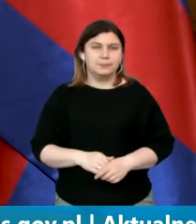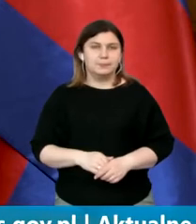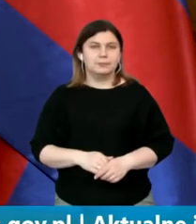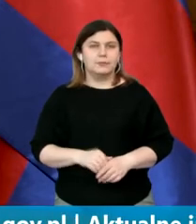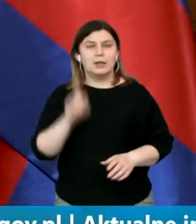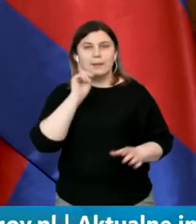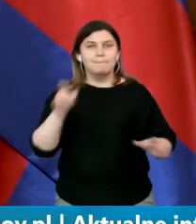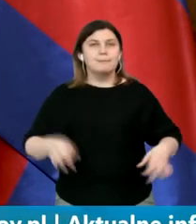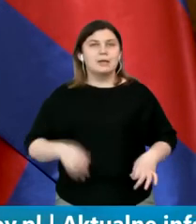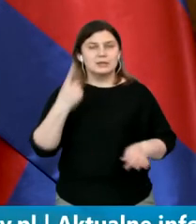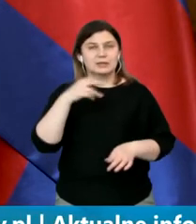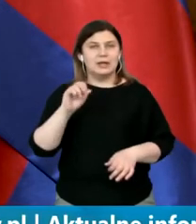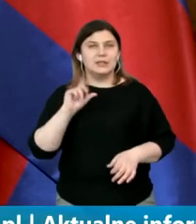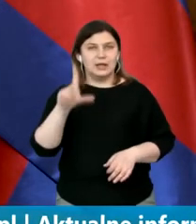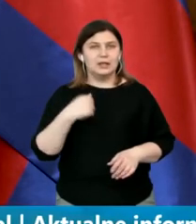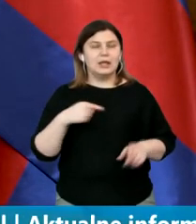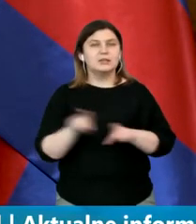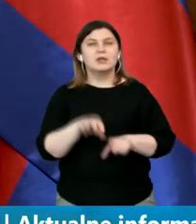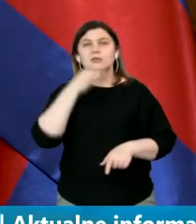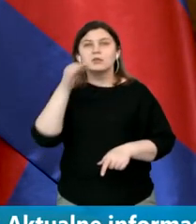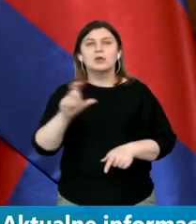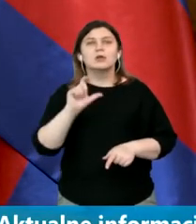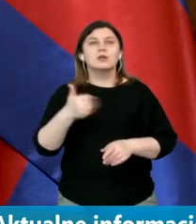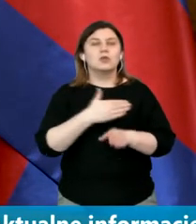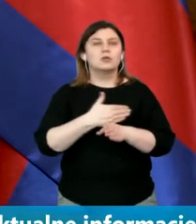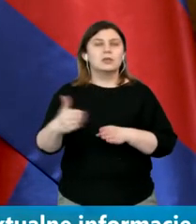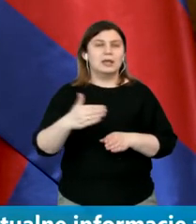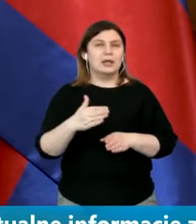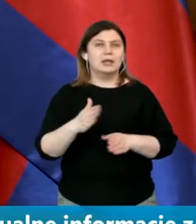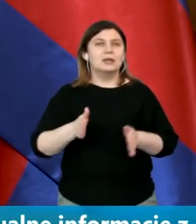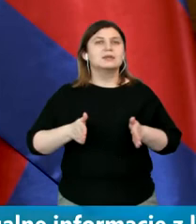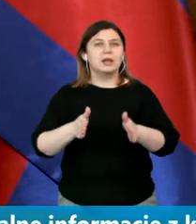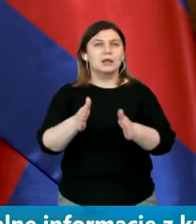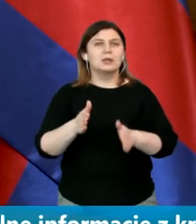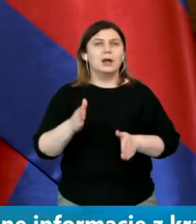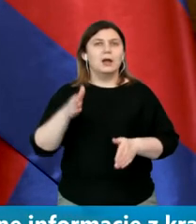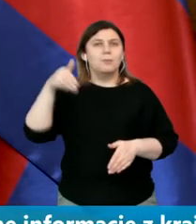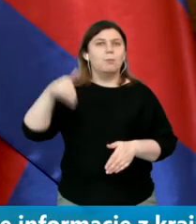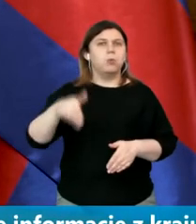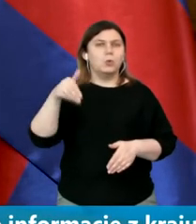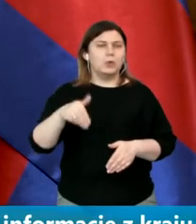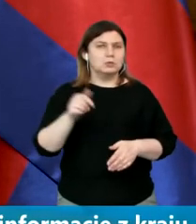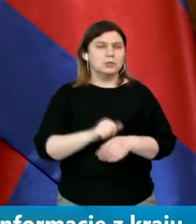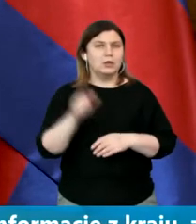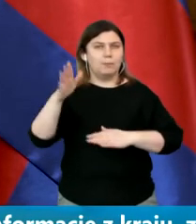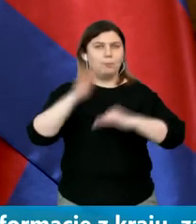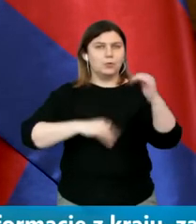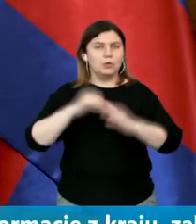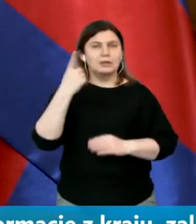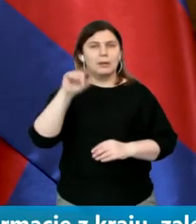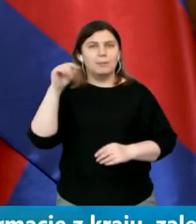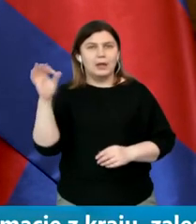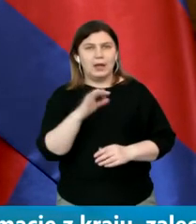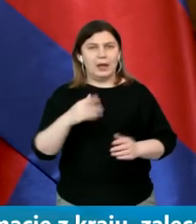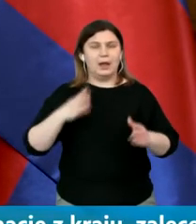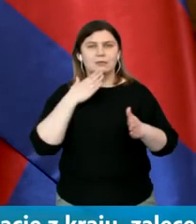Pan Daniel, ja też zapytam, co dalej z trasą północną, bo coraz więcej TBS-ów, domów, deweloperów się tutaj buduje, a przepustowość